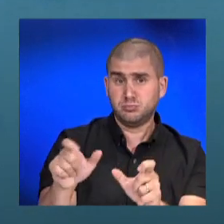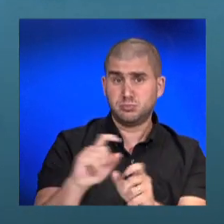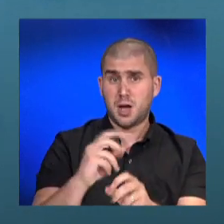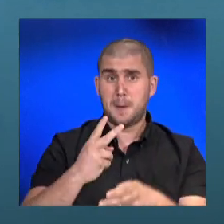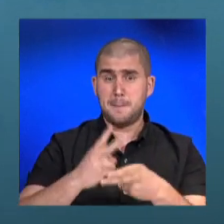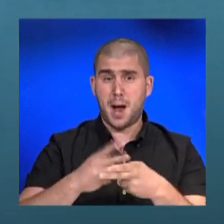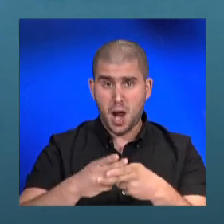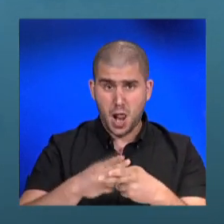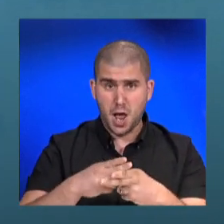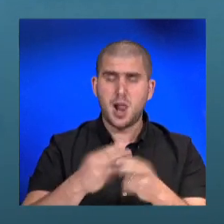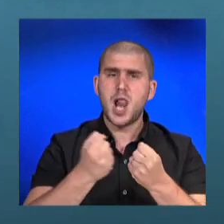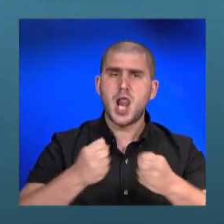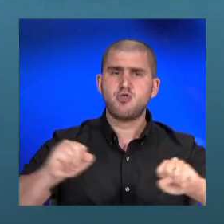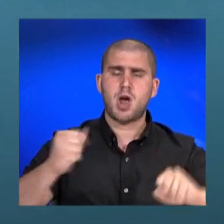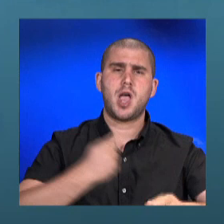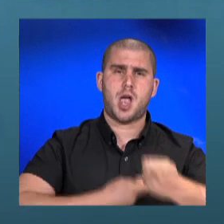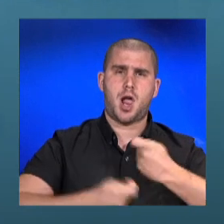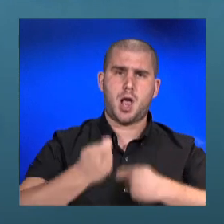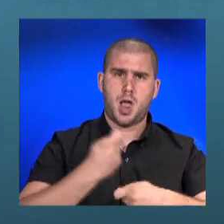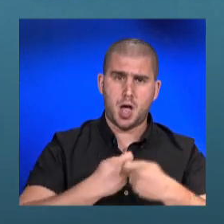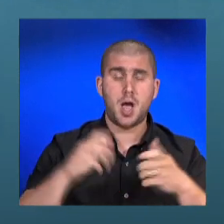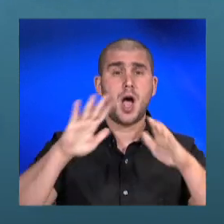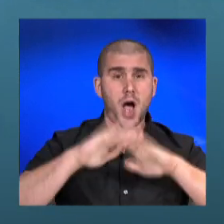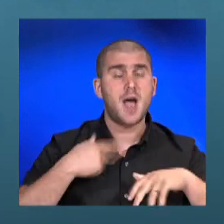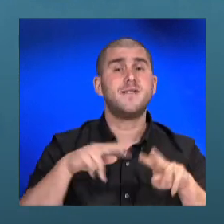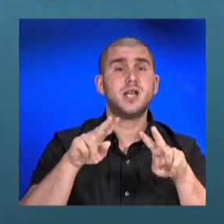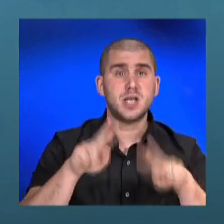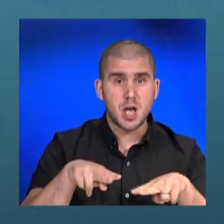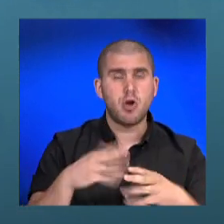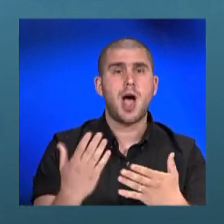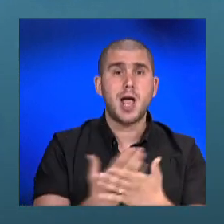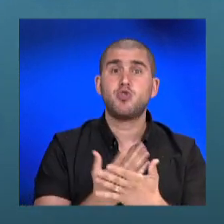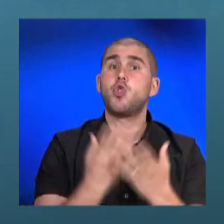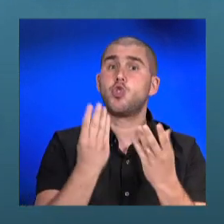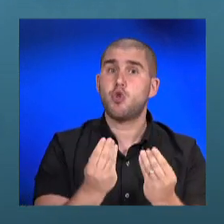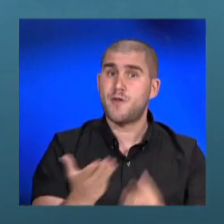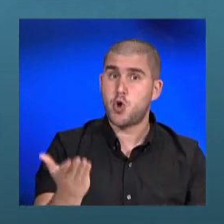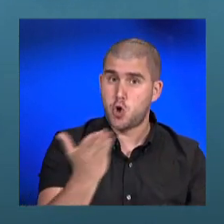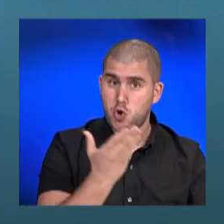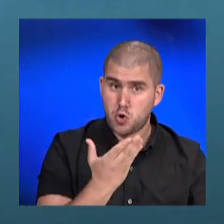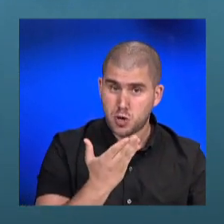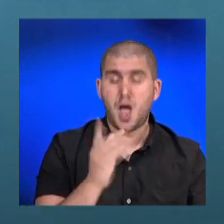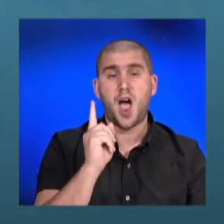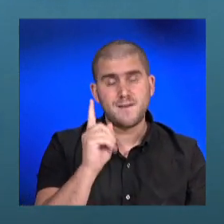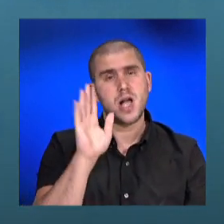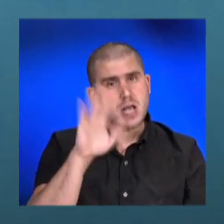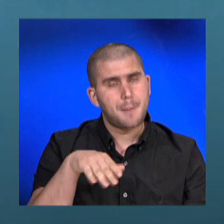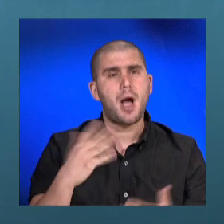הכלכלה. אז הערב יש לי חדשות טובות בשבילכם, וגם חדשות פחות